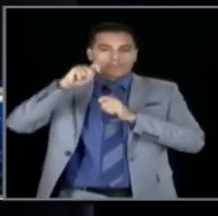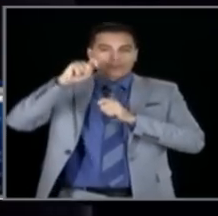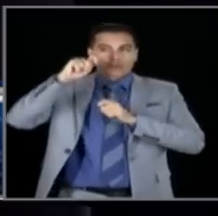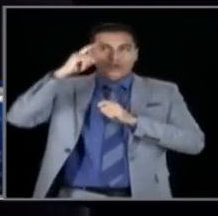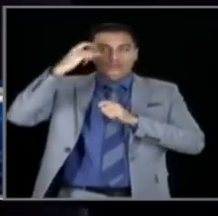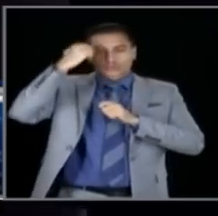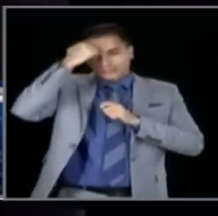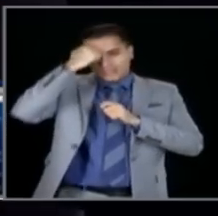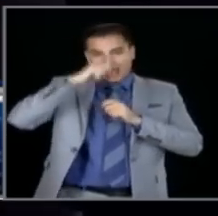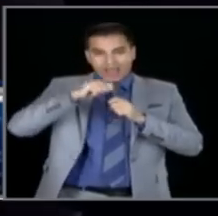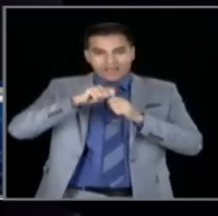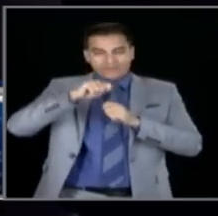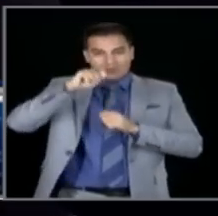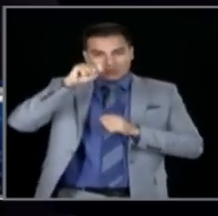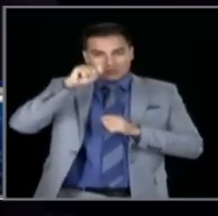10,000 كيلومتر.